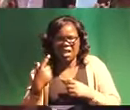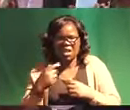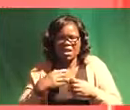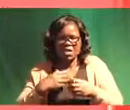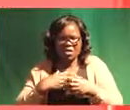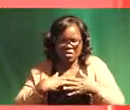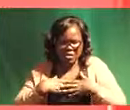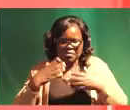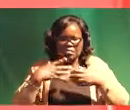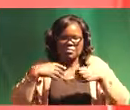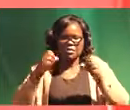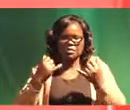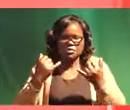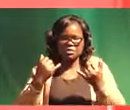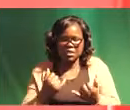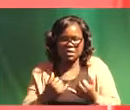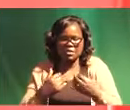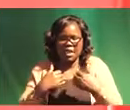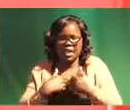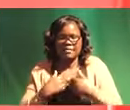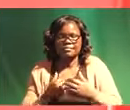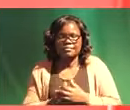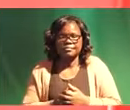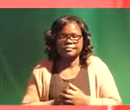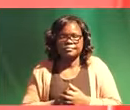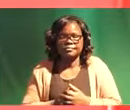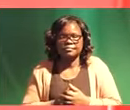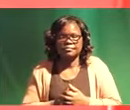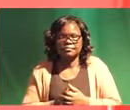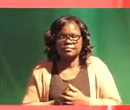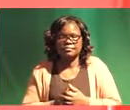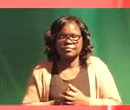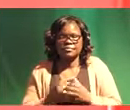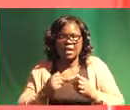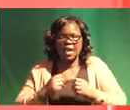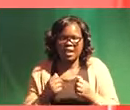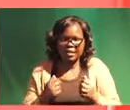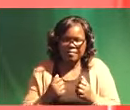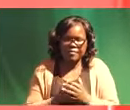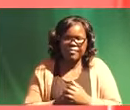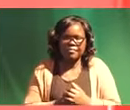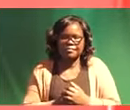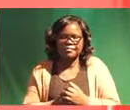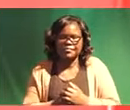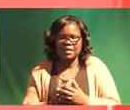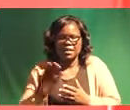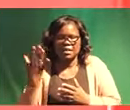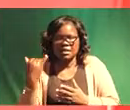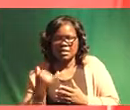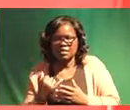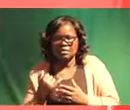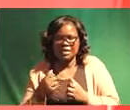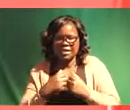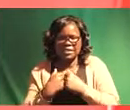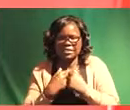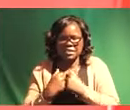Mheshimiwa rais, leo tuko na hata kama tunafurahi, jana tulipata